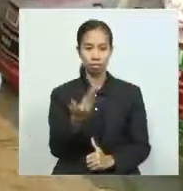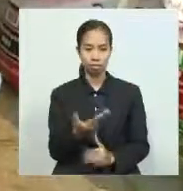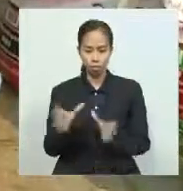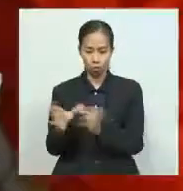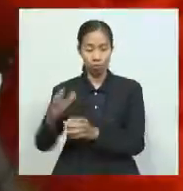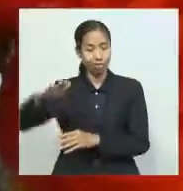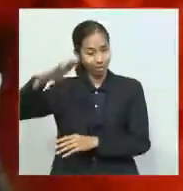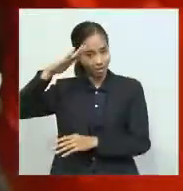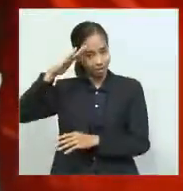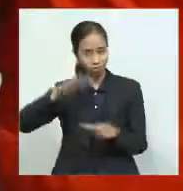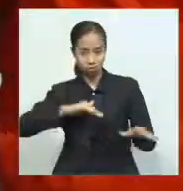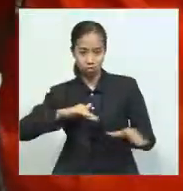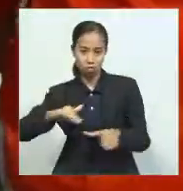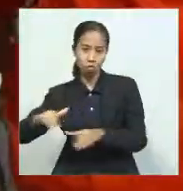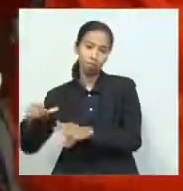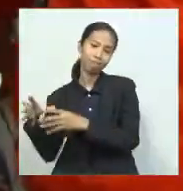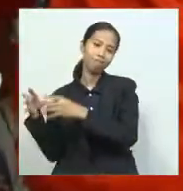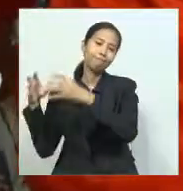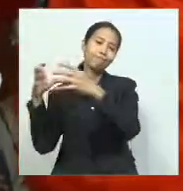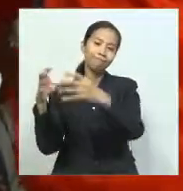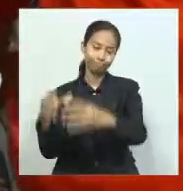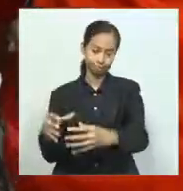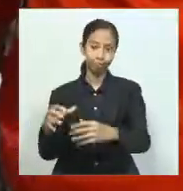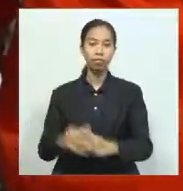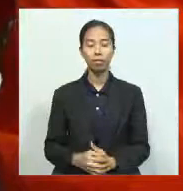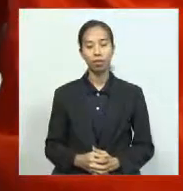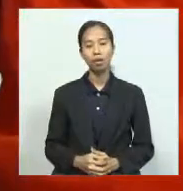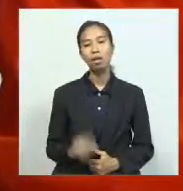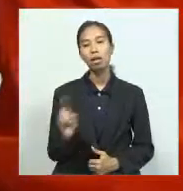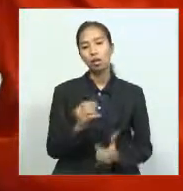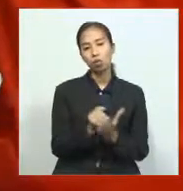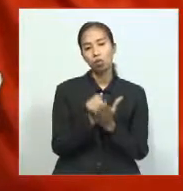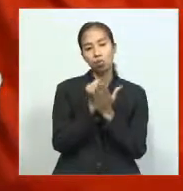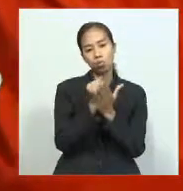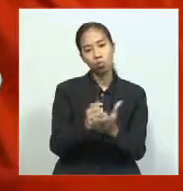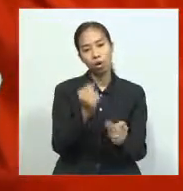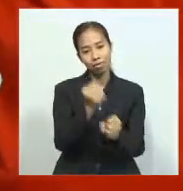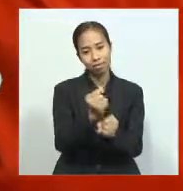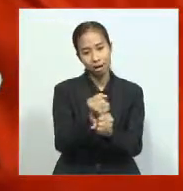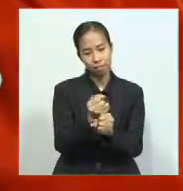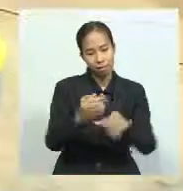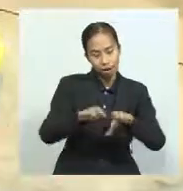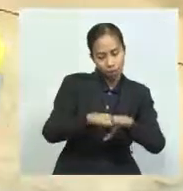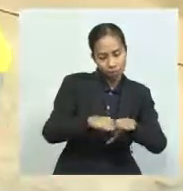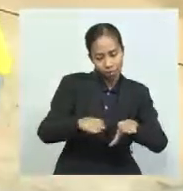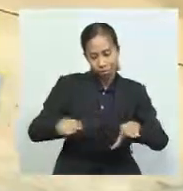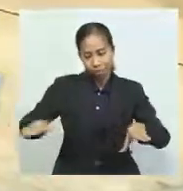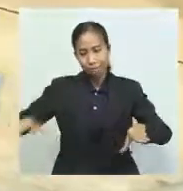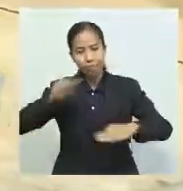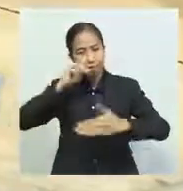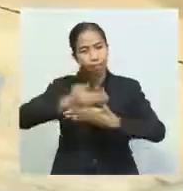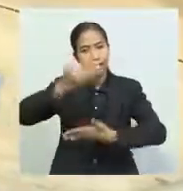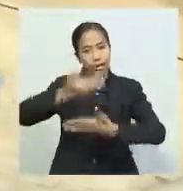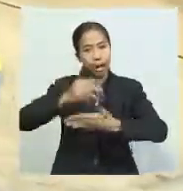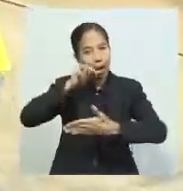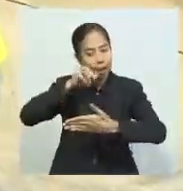หารกองกำลังรักษาความสงบเรียบร้อยประจำอำเภอสามงาม3นายนะครับก็ช่วยกันทำฝายชั่วคราวกั้นน้ำยมความยาวประมาณ80